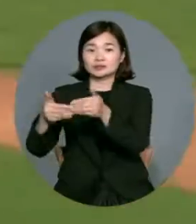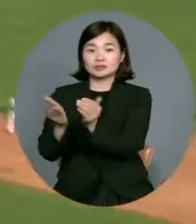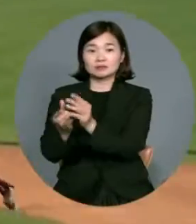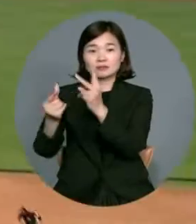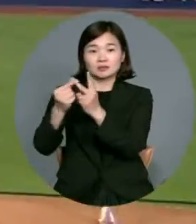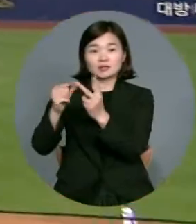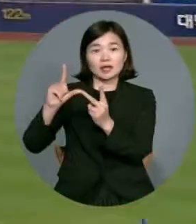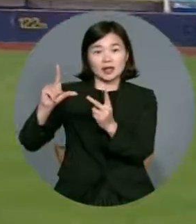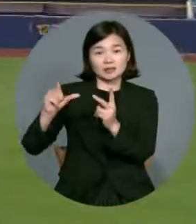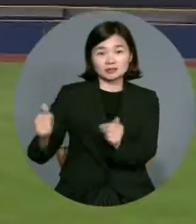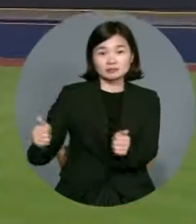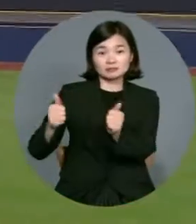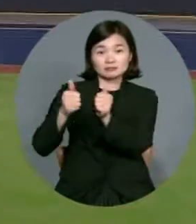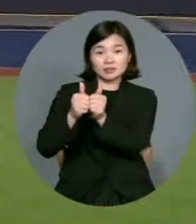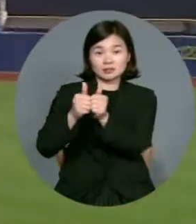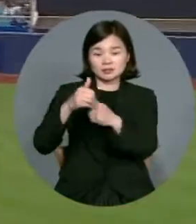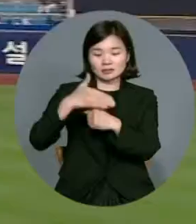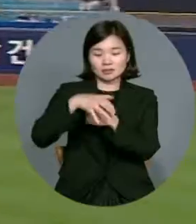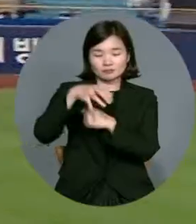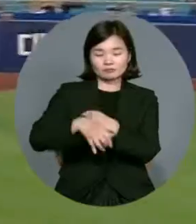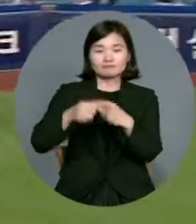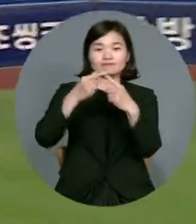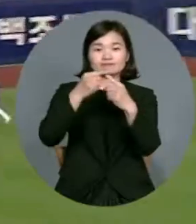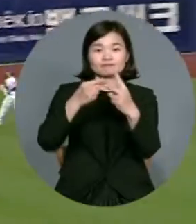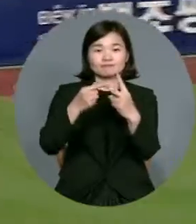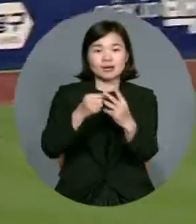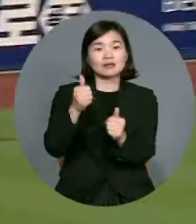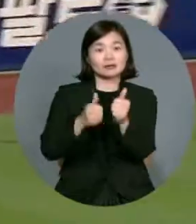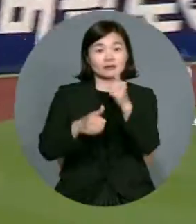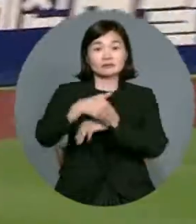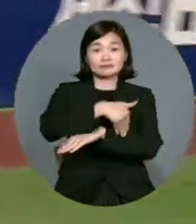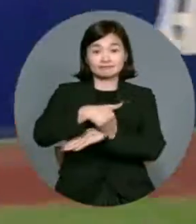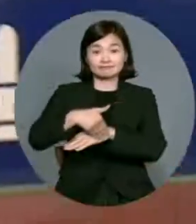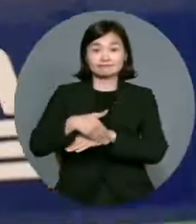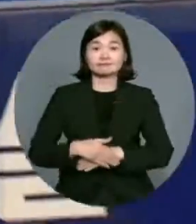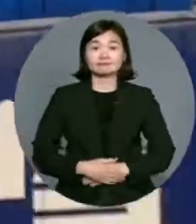트윈스를 상대로 홈에서 주중 3연전을 펼칩니다